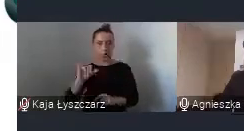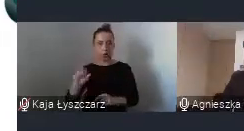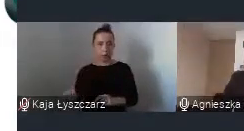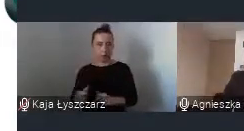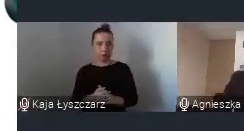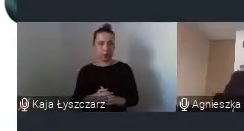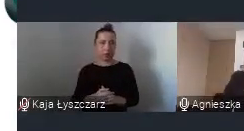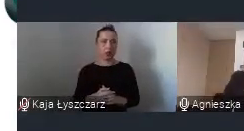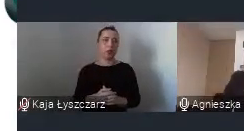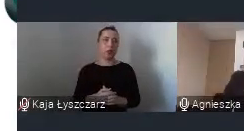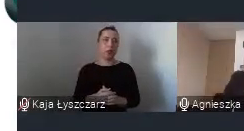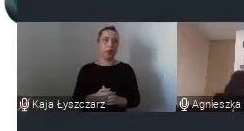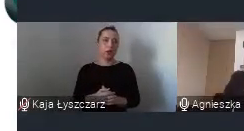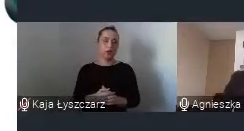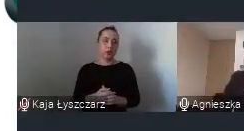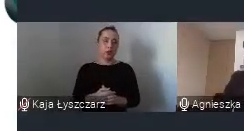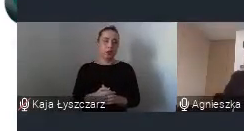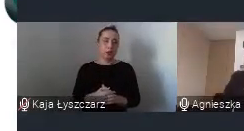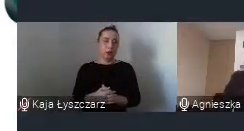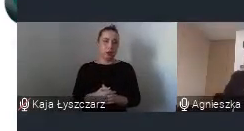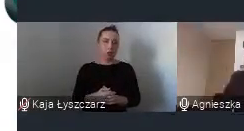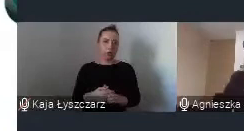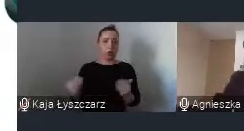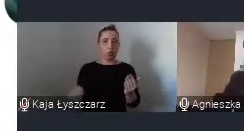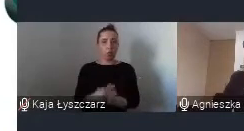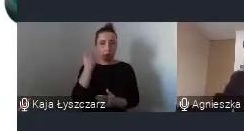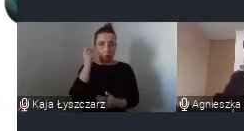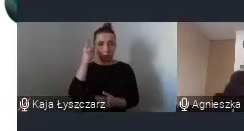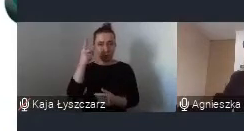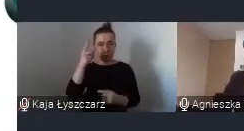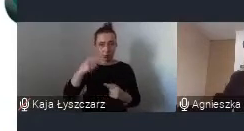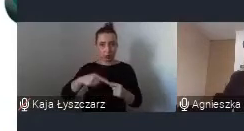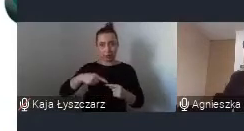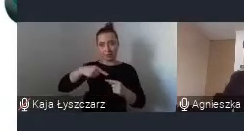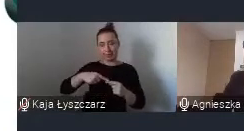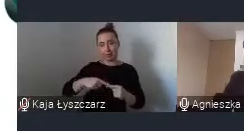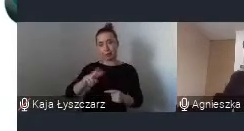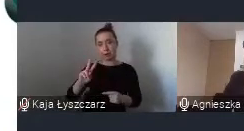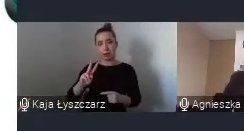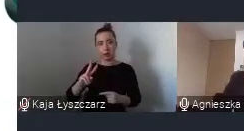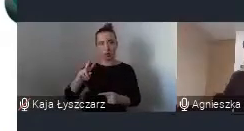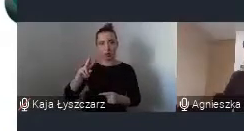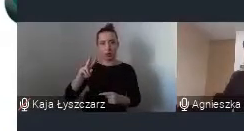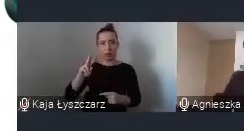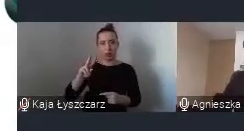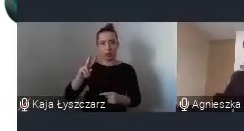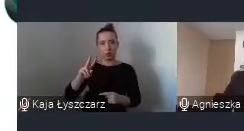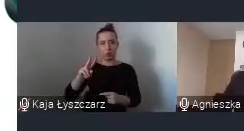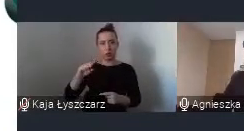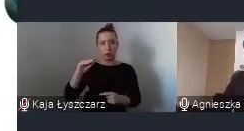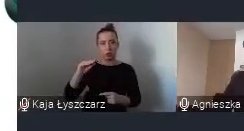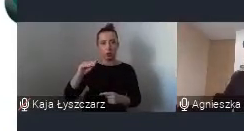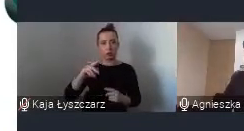Tak jak powiedziałam, ten nowa inicjatywa, ten następca, czyli European Urban Initiative, który